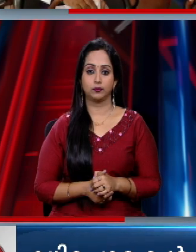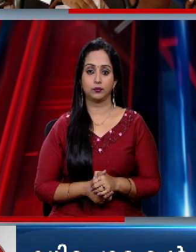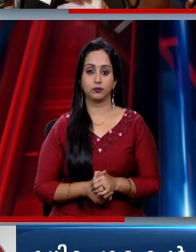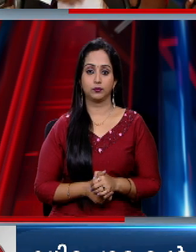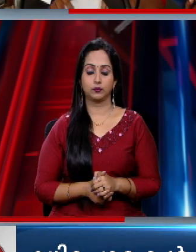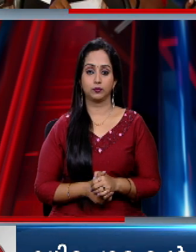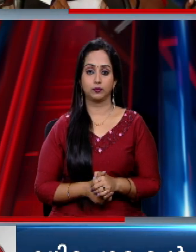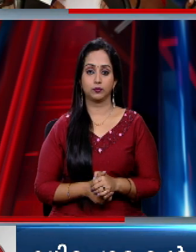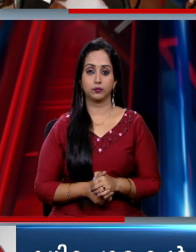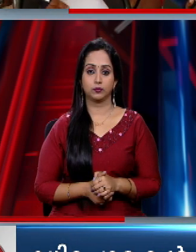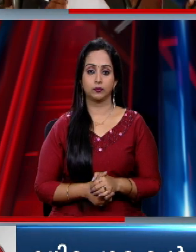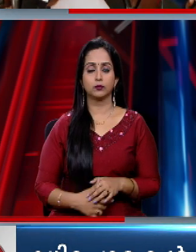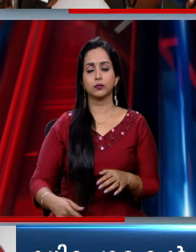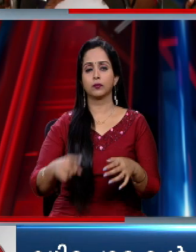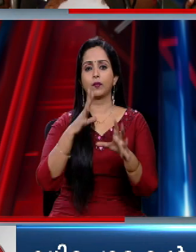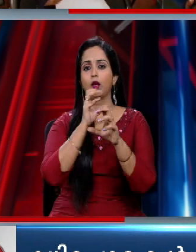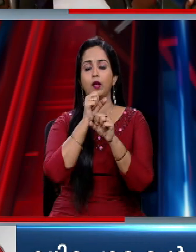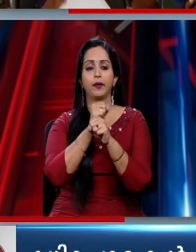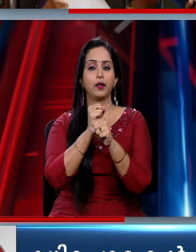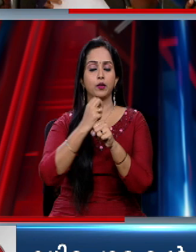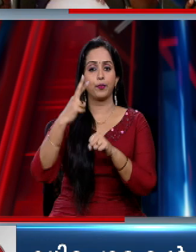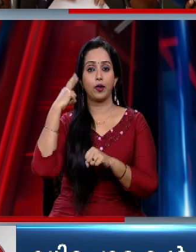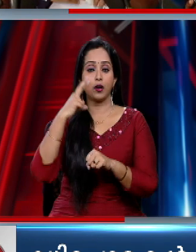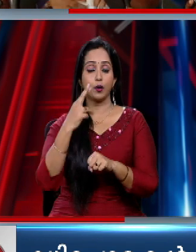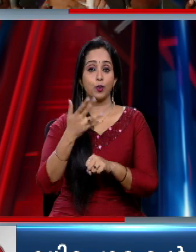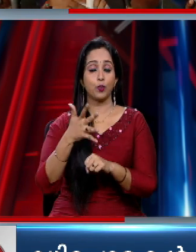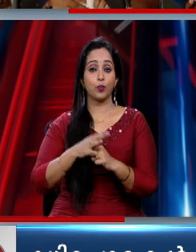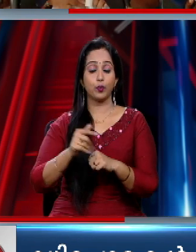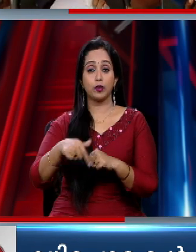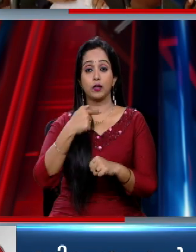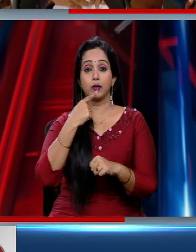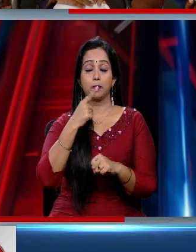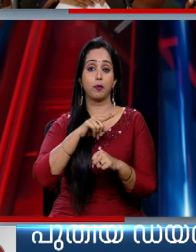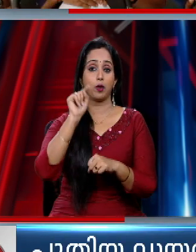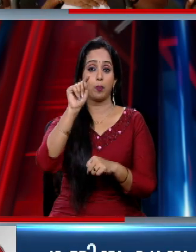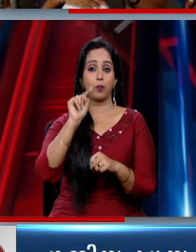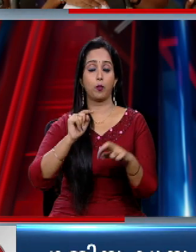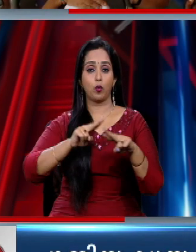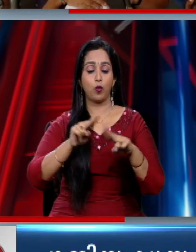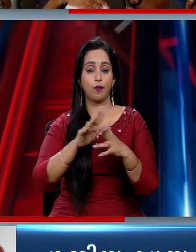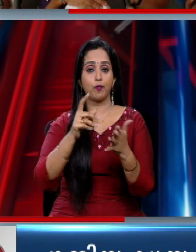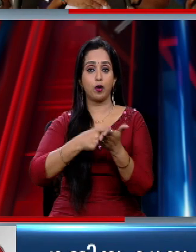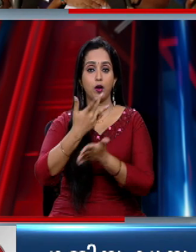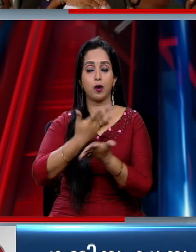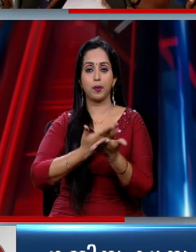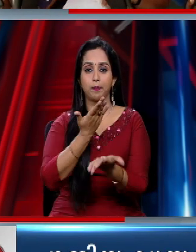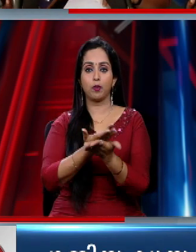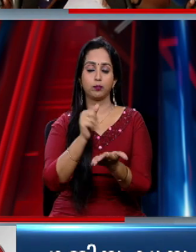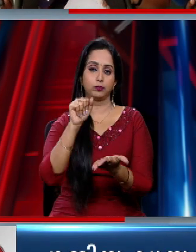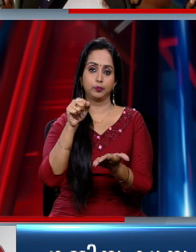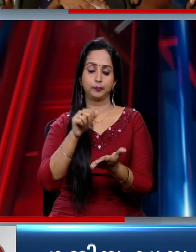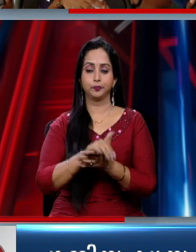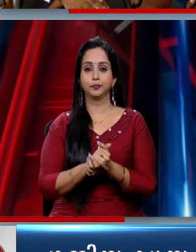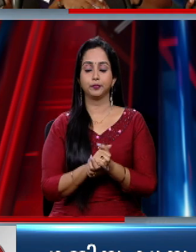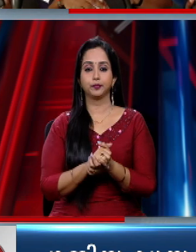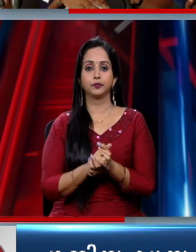അതങ്ങനെ രഹസ്യമാക്കി വെക്കേണ്ട കാര്യമൊന്നുമില്ല. ഞാൻ ഈ പറഞ്ഞ കാര്യങ്ങളൊക്കെ ആ നിർദ്ദേശങ്ങളൊക്കെ ആ റിപ്പോർട്ടുകളിലുള്ളതാണ്.